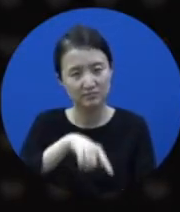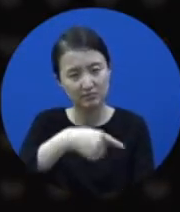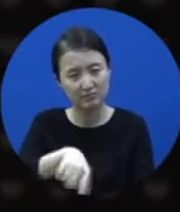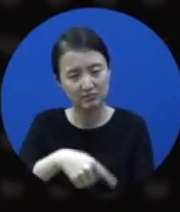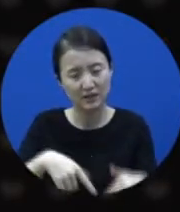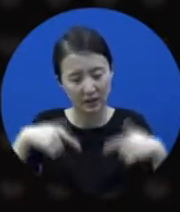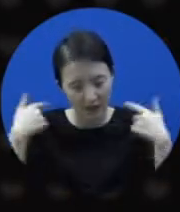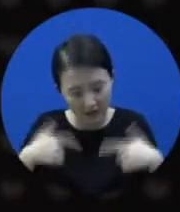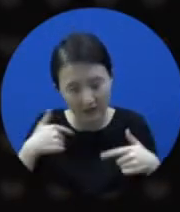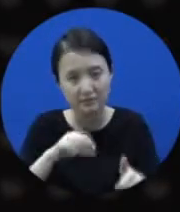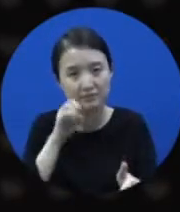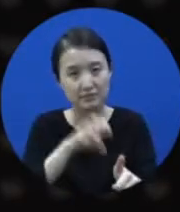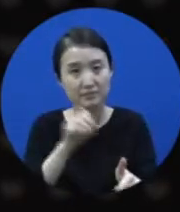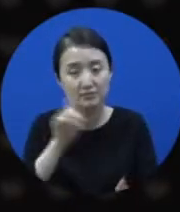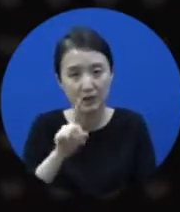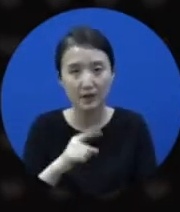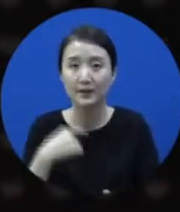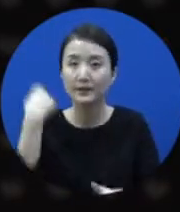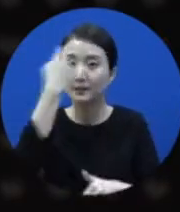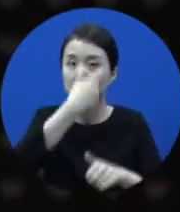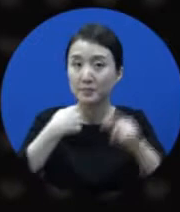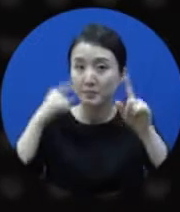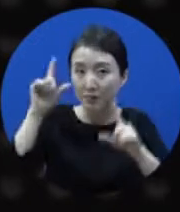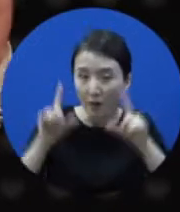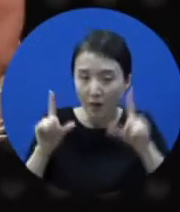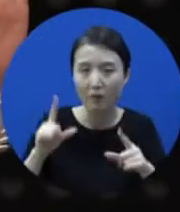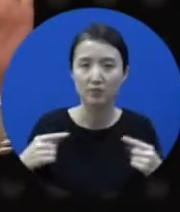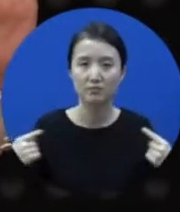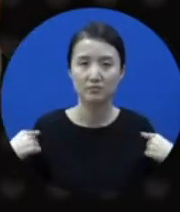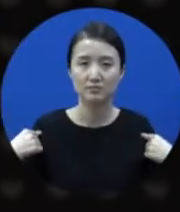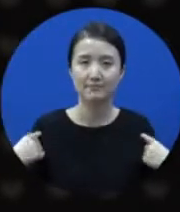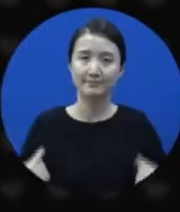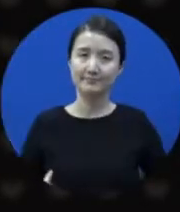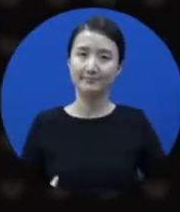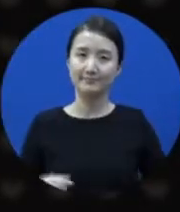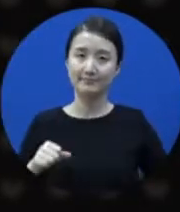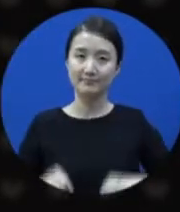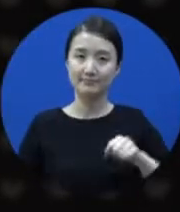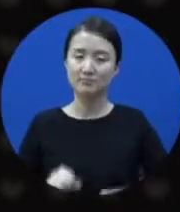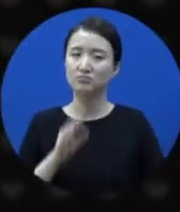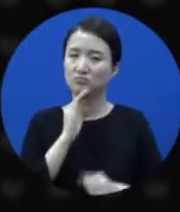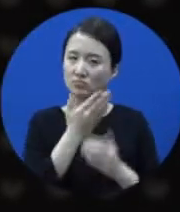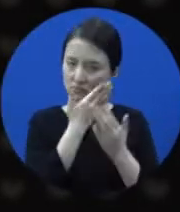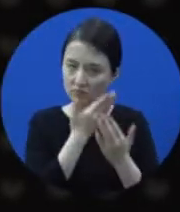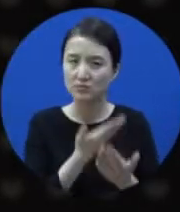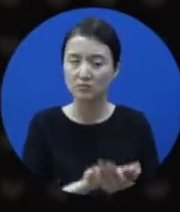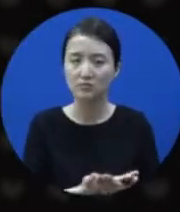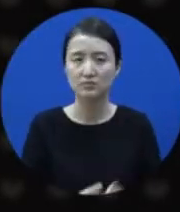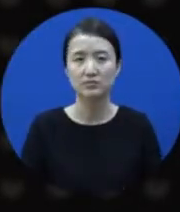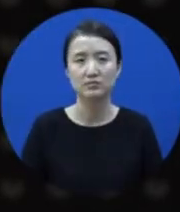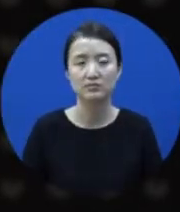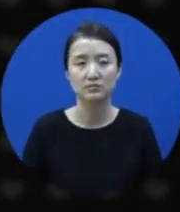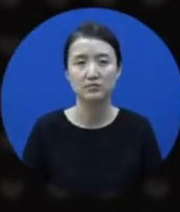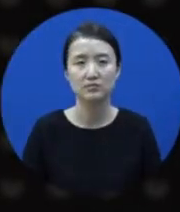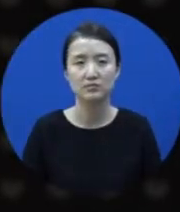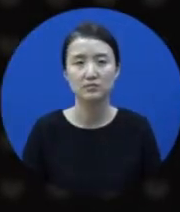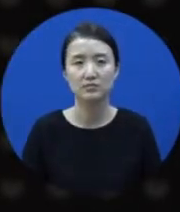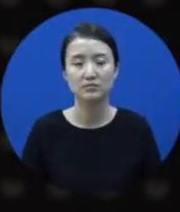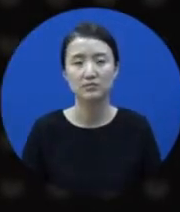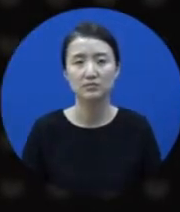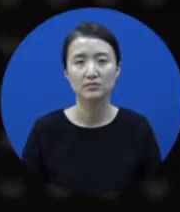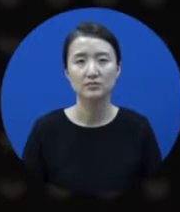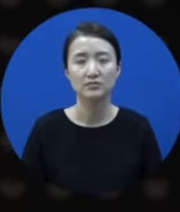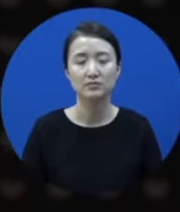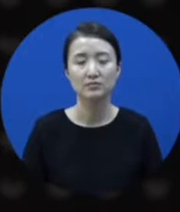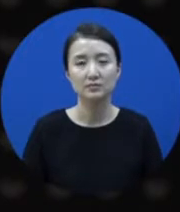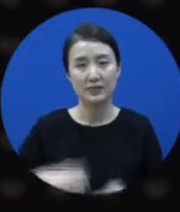시켜줘요. 제가 정말 가슴이 아픈 건요, 많은 그 학생들이요 늘 앉아서 1년 내내 공부만 했어요.